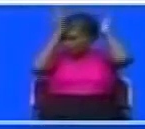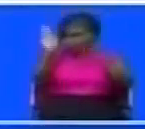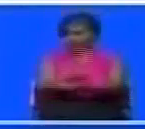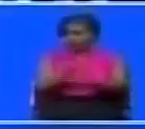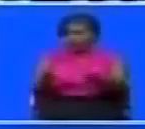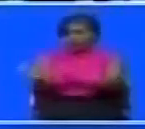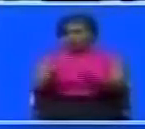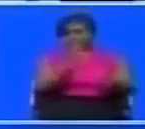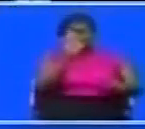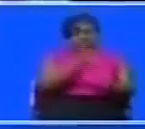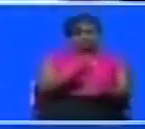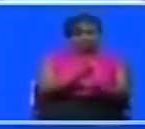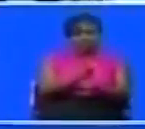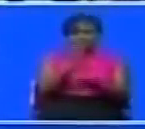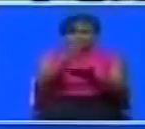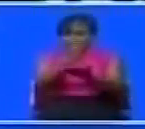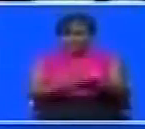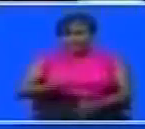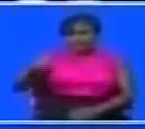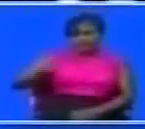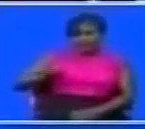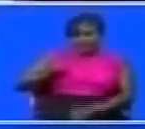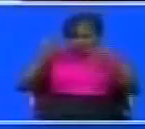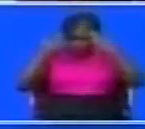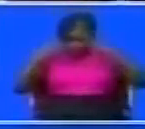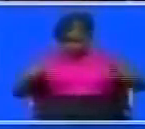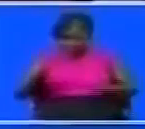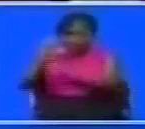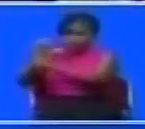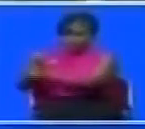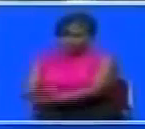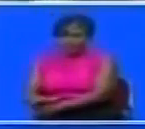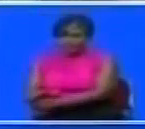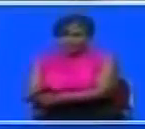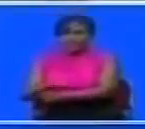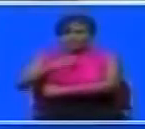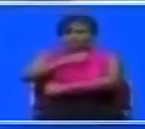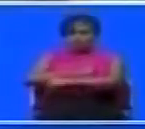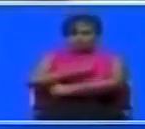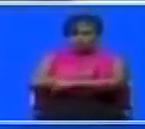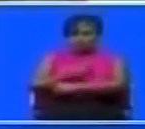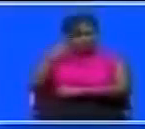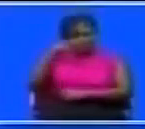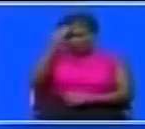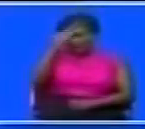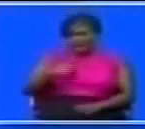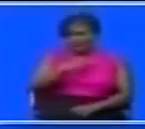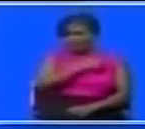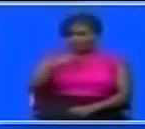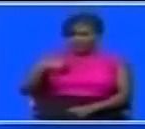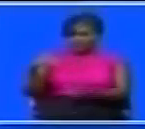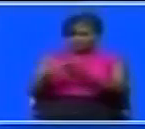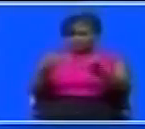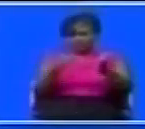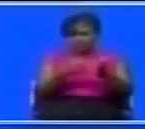hii kikamilifu. Akisema kuwa baadhi ya wasichana wa Kiislamu wamedhulumiwa na shule zinazosimamiwa na kanisa Katoliki kwa kuwanyima